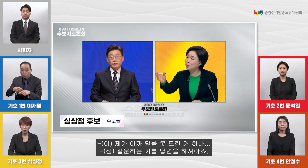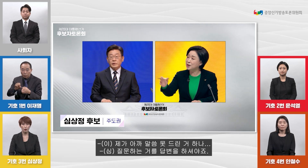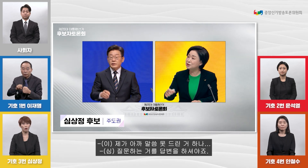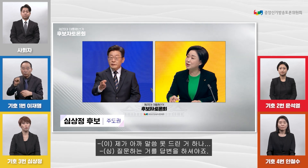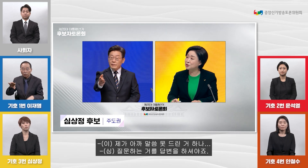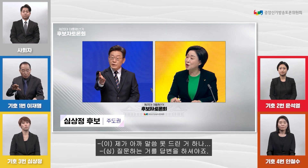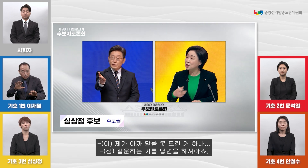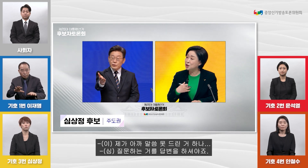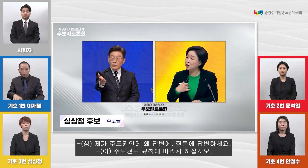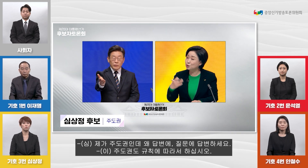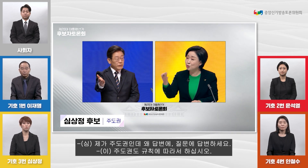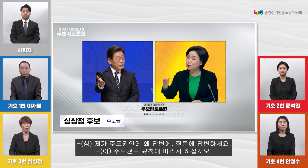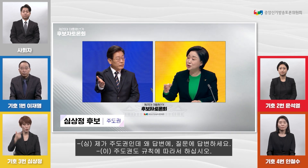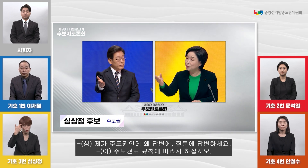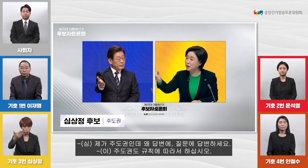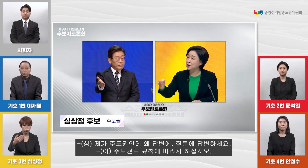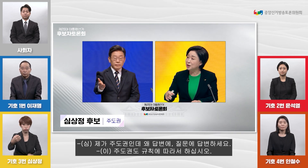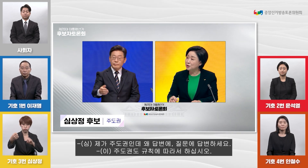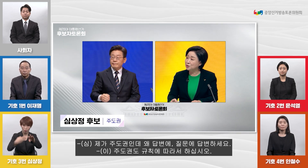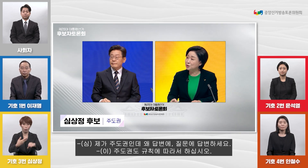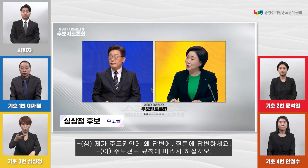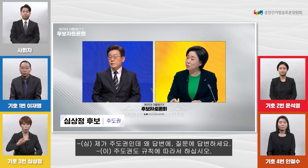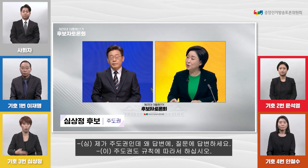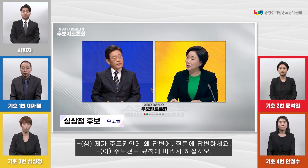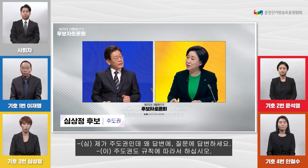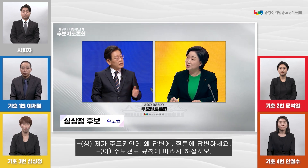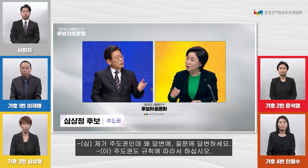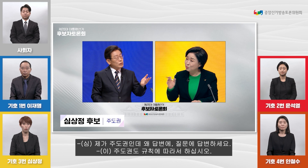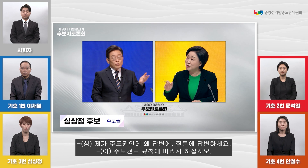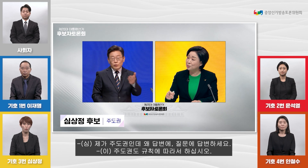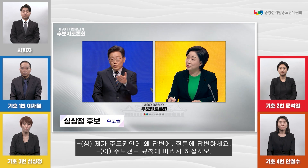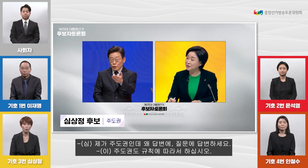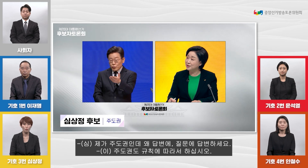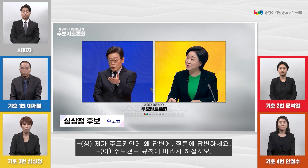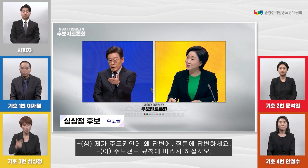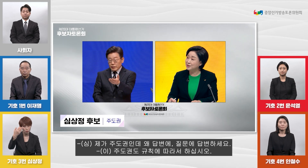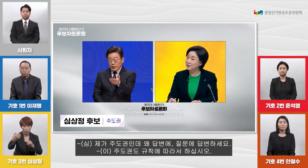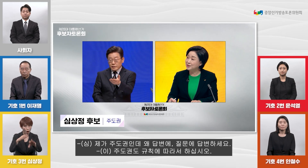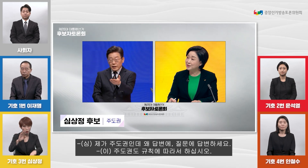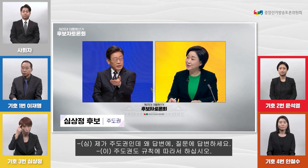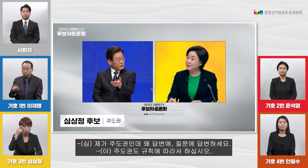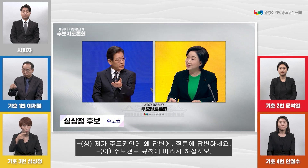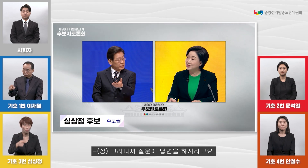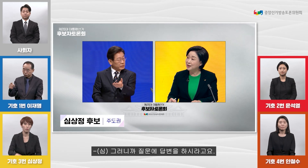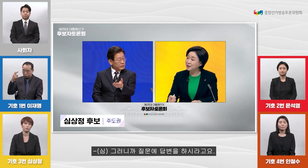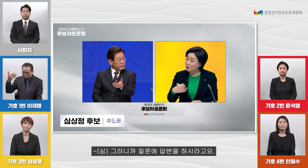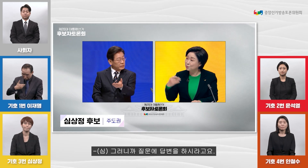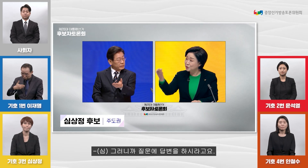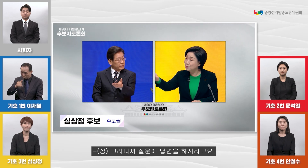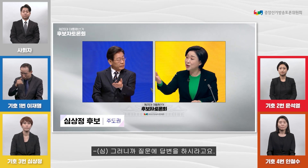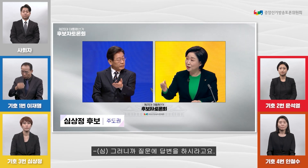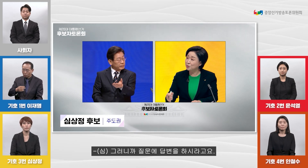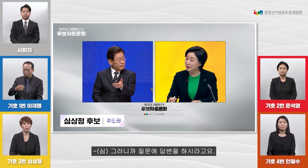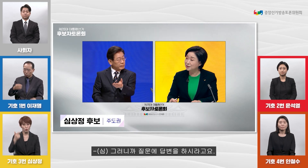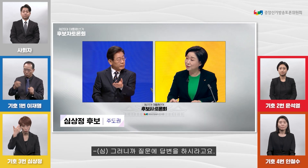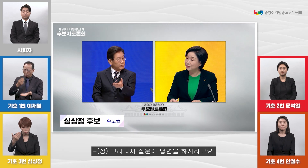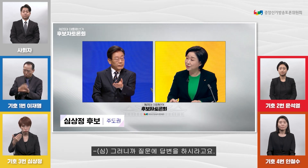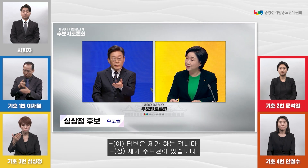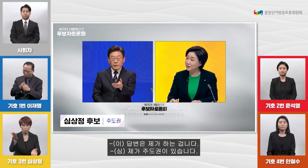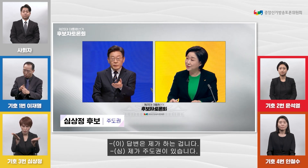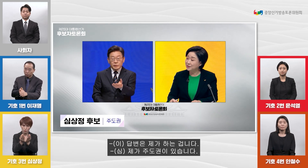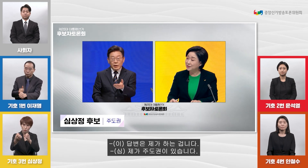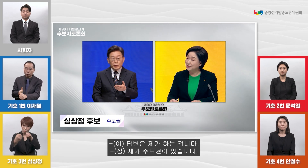걸 답변을 하셔야죠. 30초. 제가 주도권인데 왜 그 질문에 답변하세요? 규칙에 따라서 하십시오. 그러니까 질문에 답변을